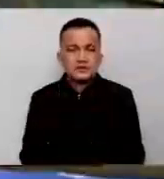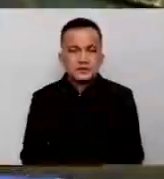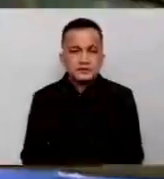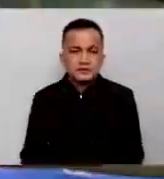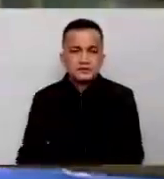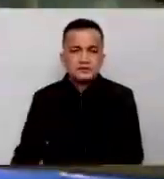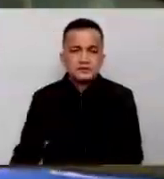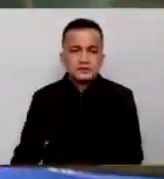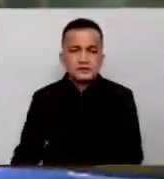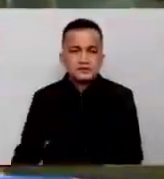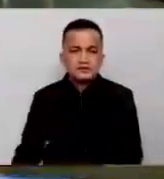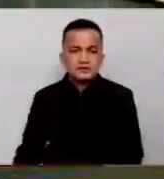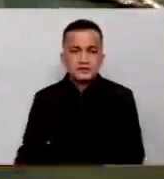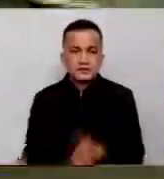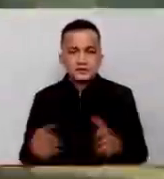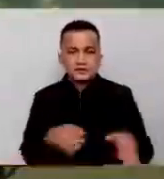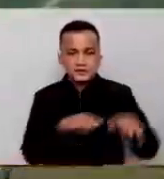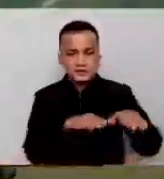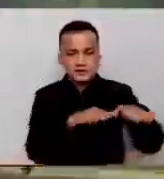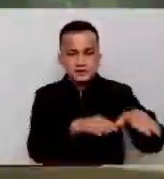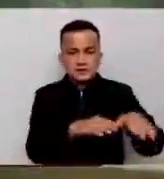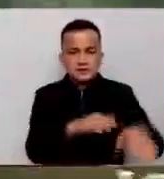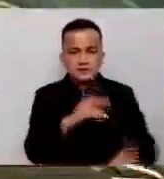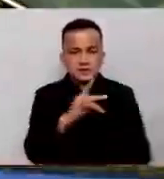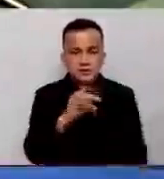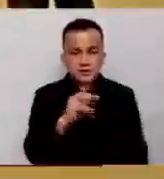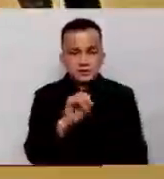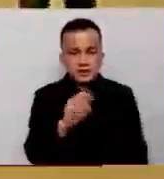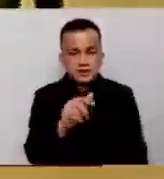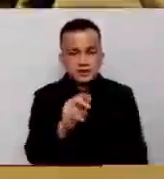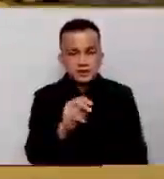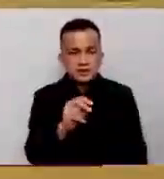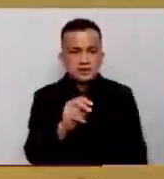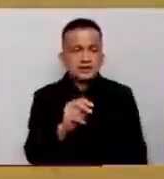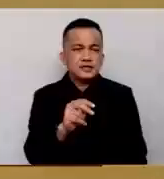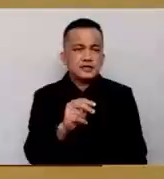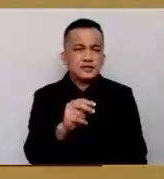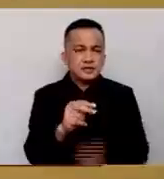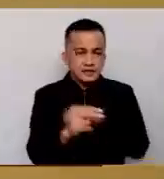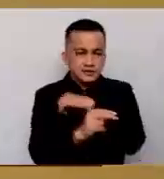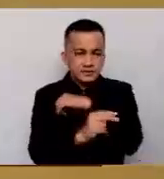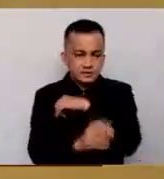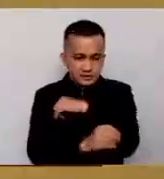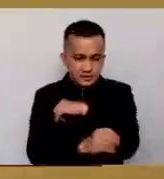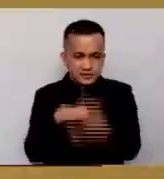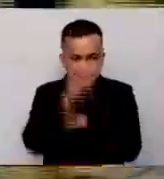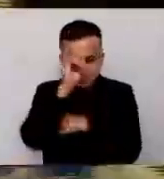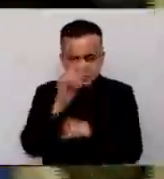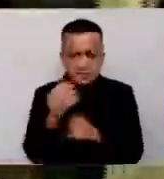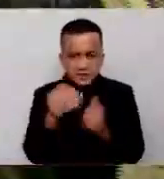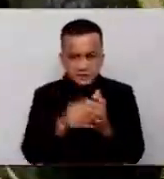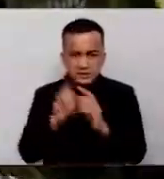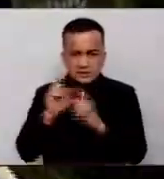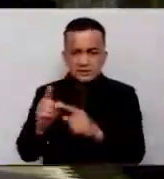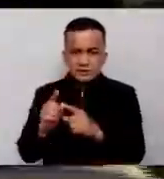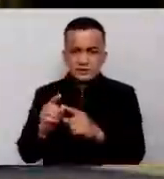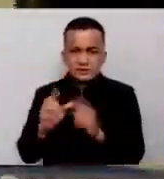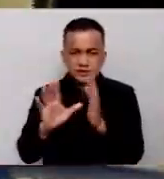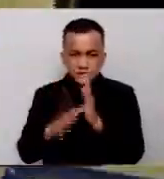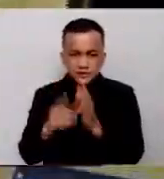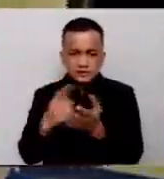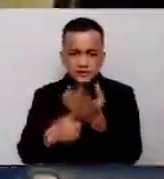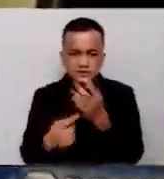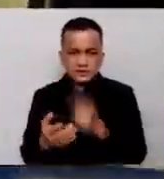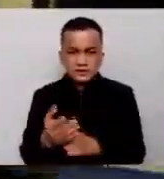Nag-motorcade naman sa kabangkalang Negros Occidental si Mayor Isko Moreno. Muli niyang sinabing dadalo siya sa COMELEC debate at muling